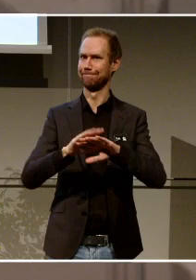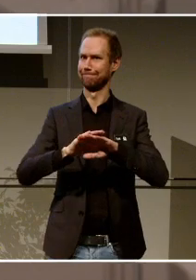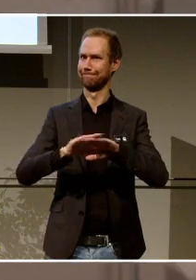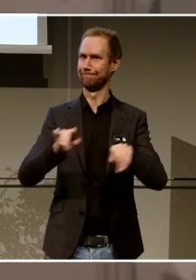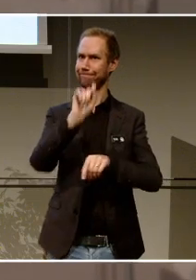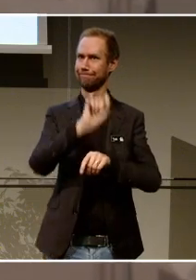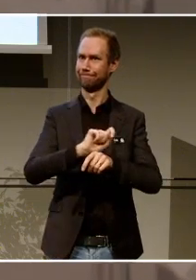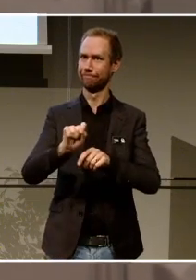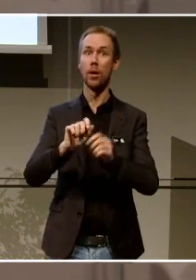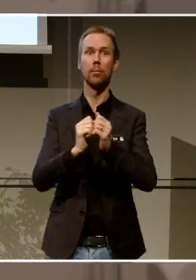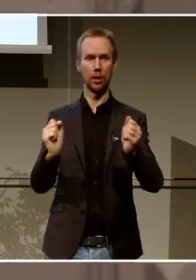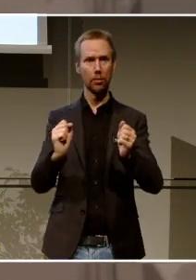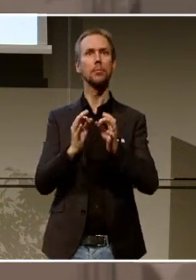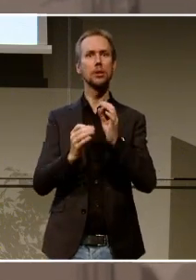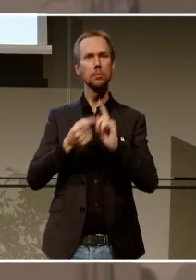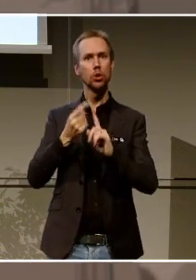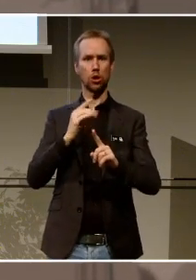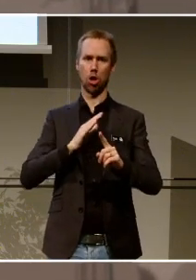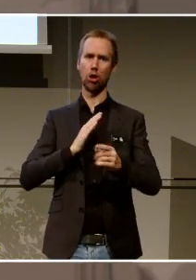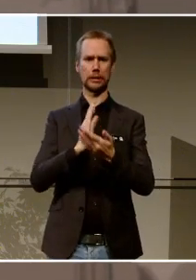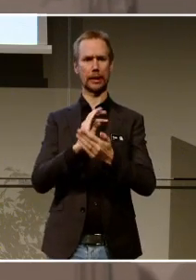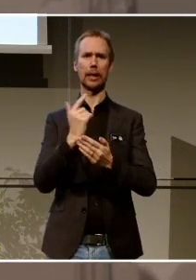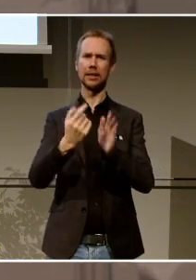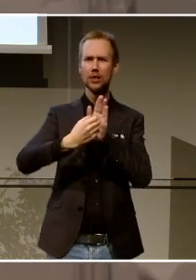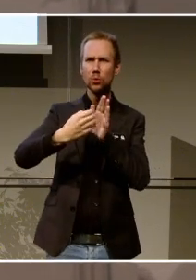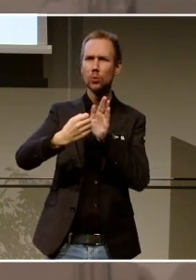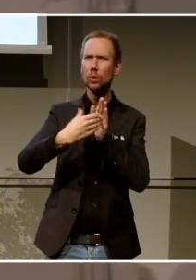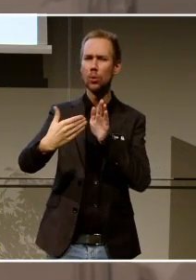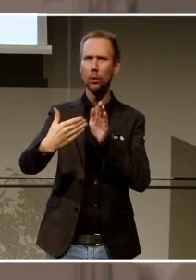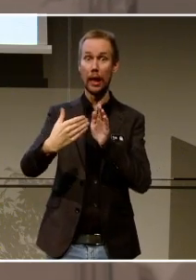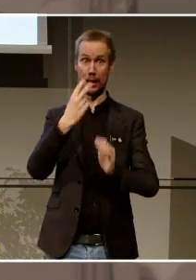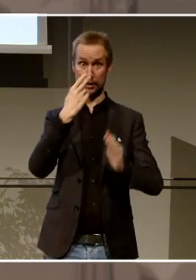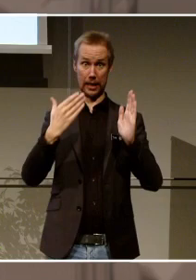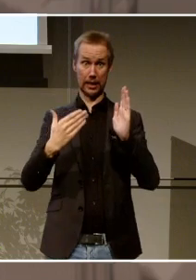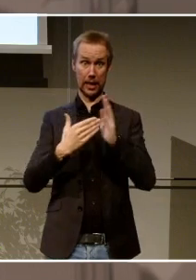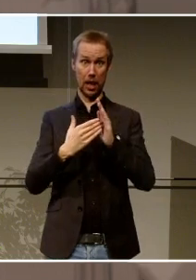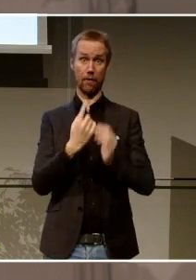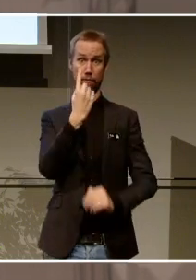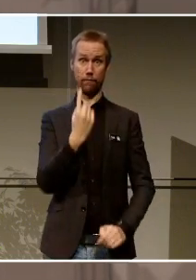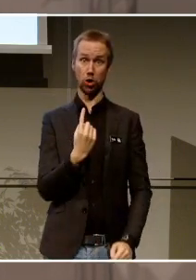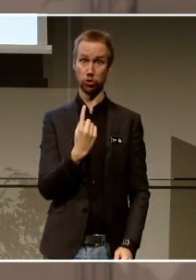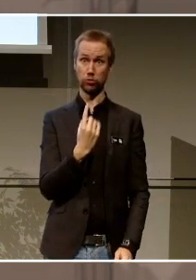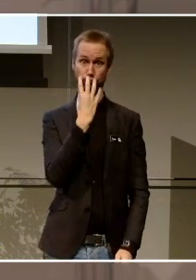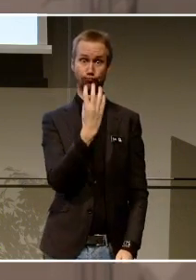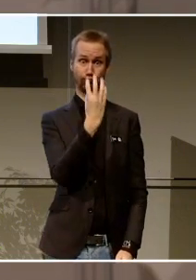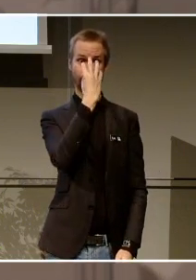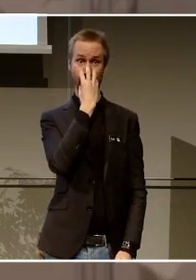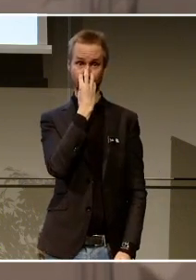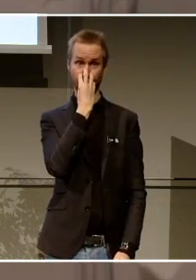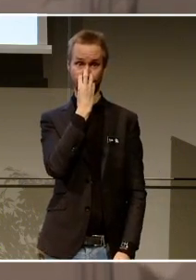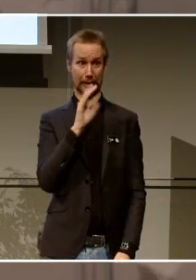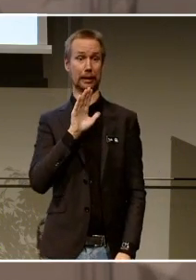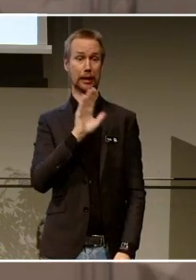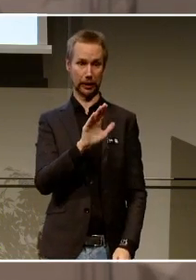där säkerhetsinstruktionen i början. Och så säger de alltid, se till att ta på din egen gasmask om det skulle bli brist på syre här inne